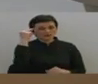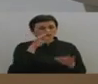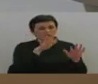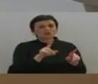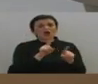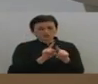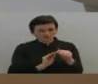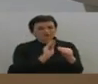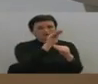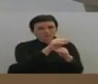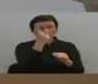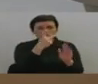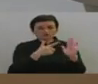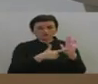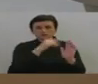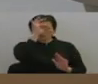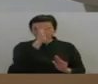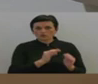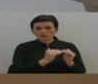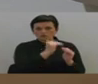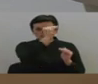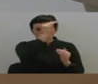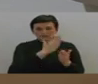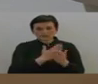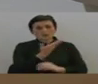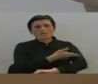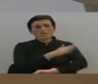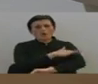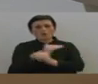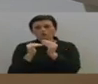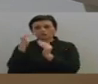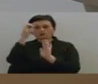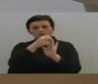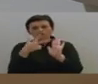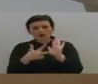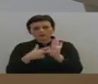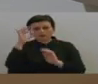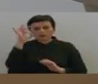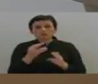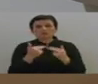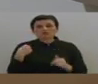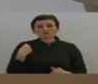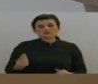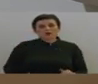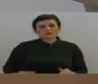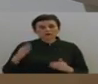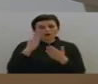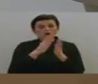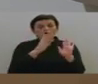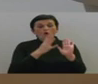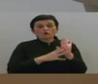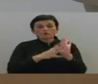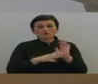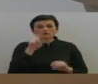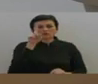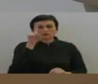დამატებით 27%-ის ოდენობით, პოლონეთში გაზრდილია 18%-ით და საფრანგეთში გაზრდილია